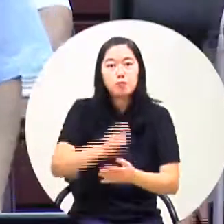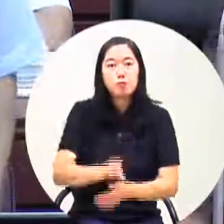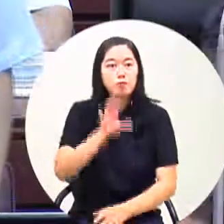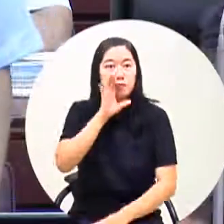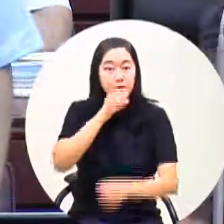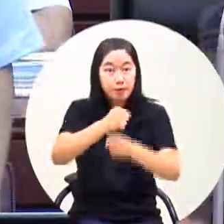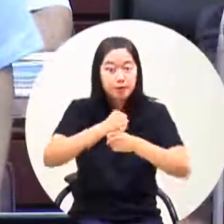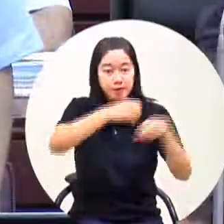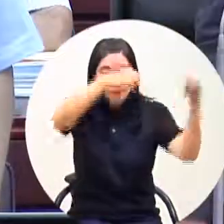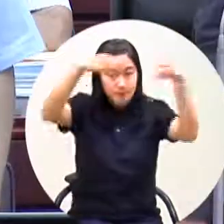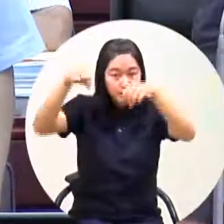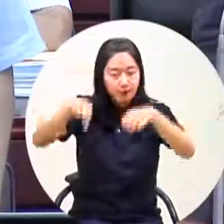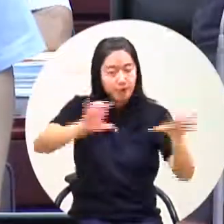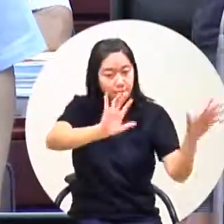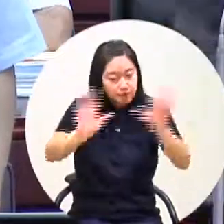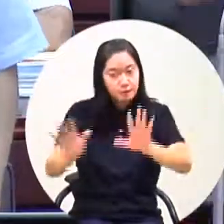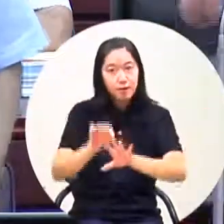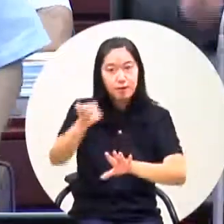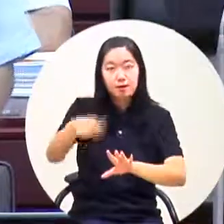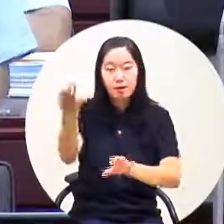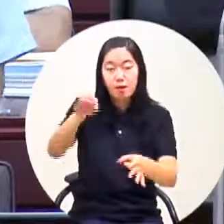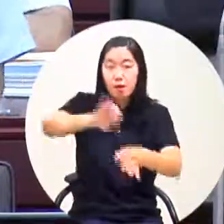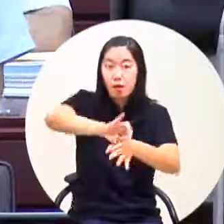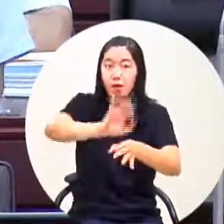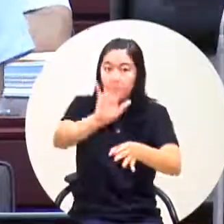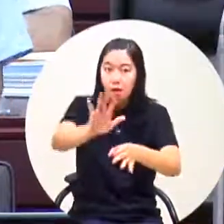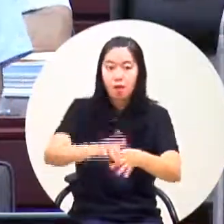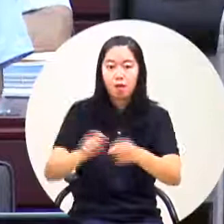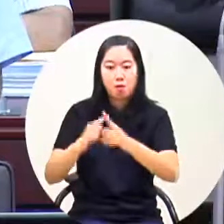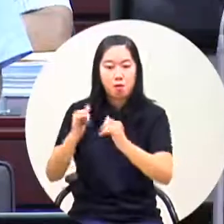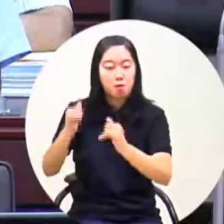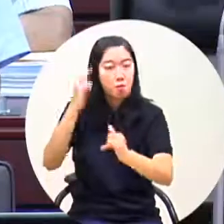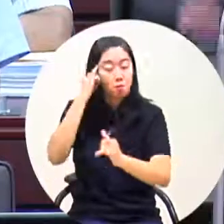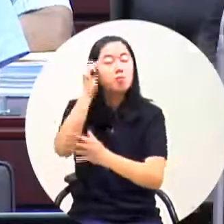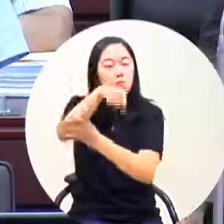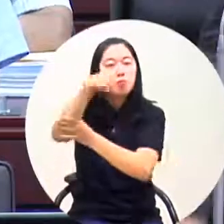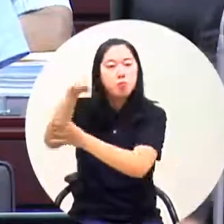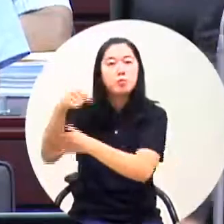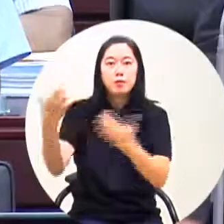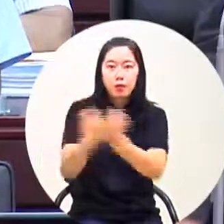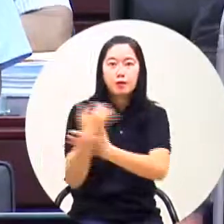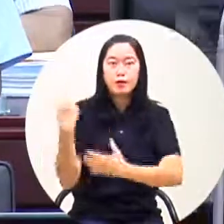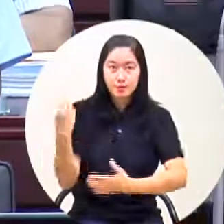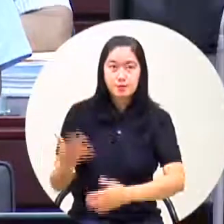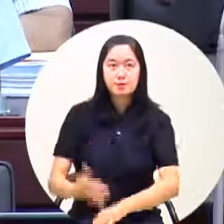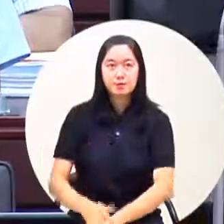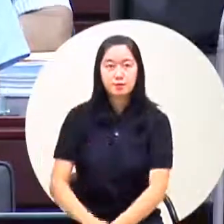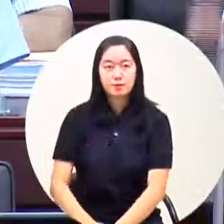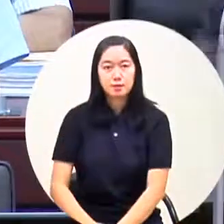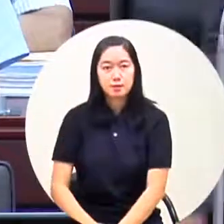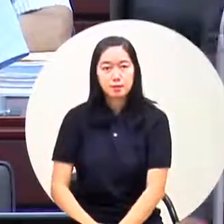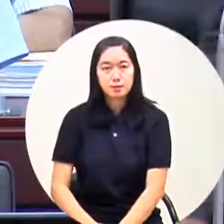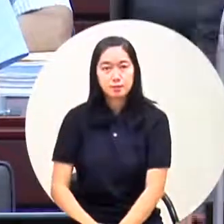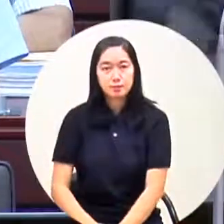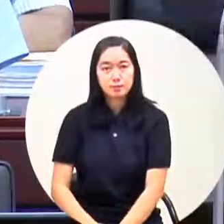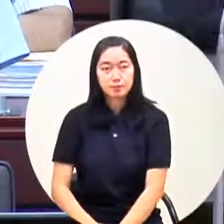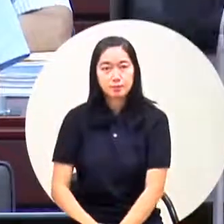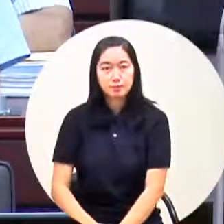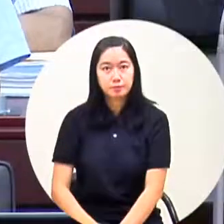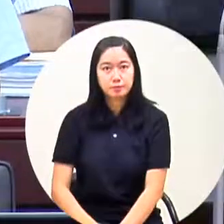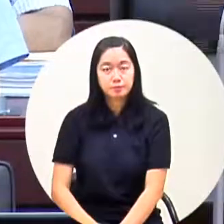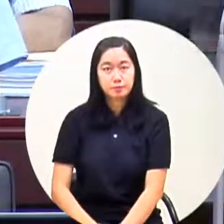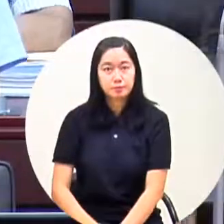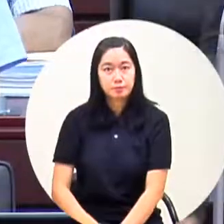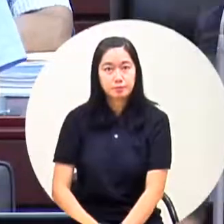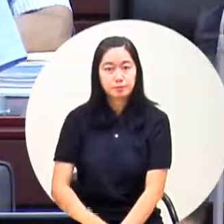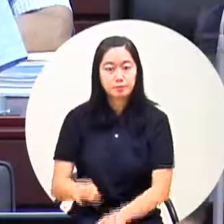象，就是说有这样子的加码补助，民众的意愿的确是更愿意去做这样子的汰换的。那其实